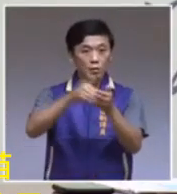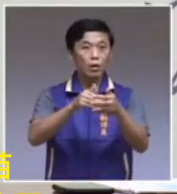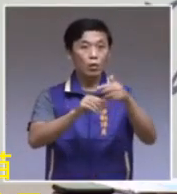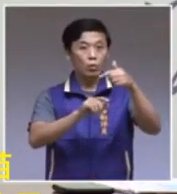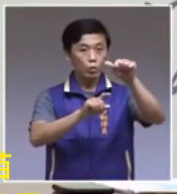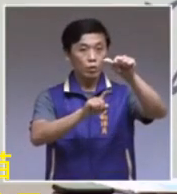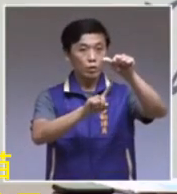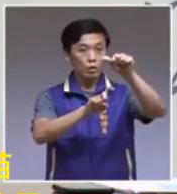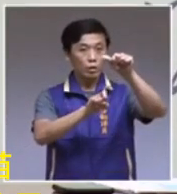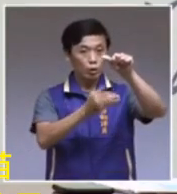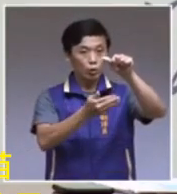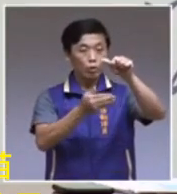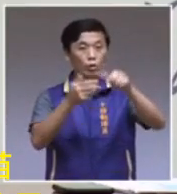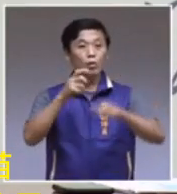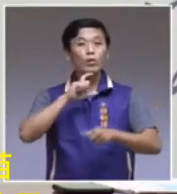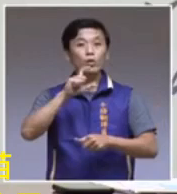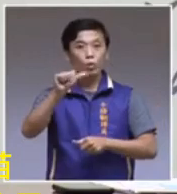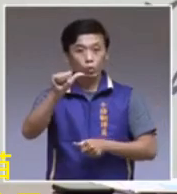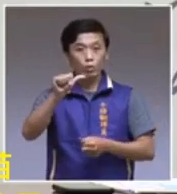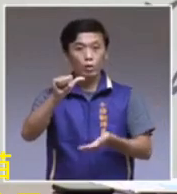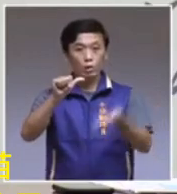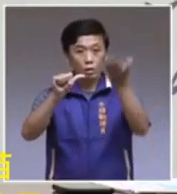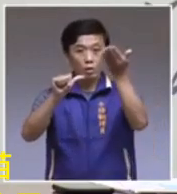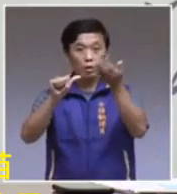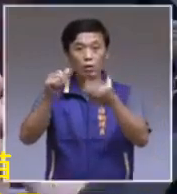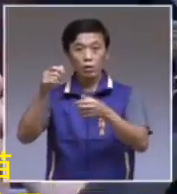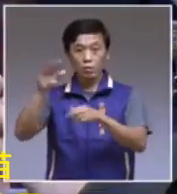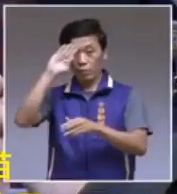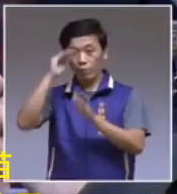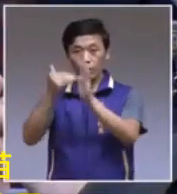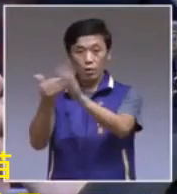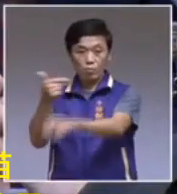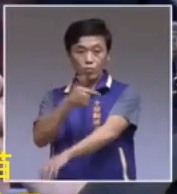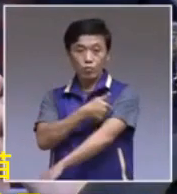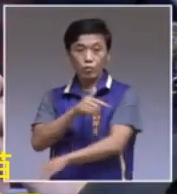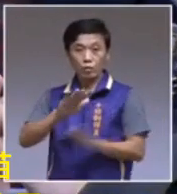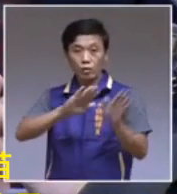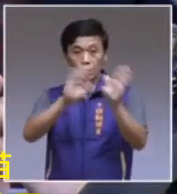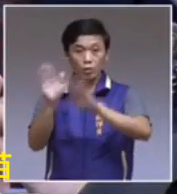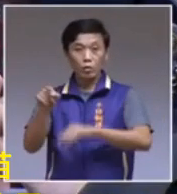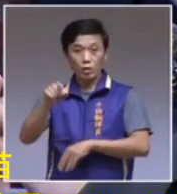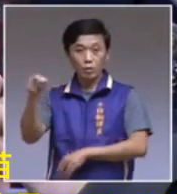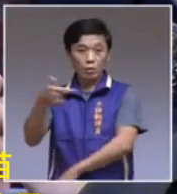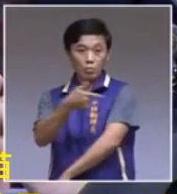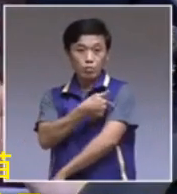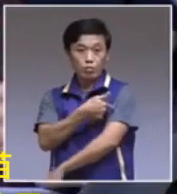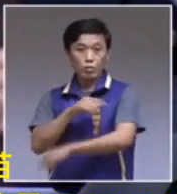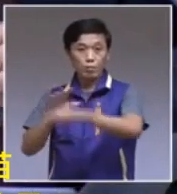他们65岁以上的疫苗的注射率已经完成